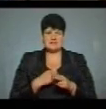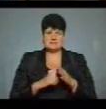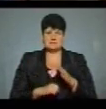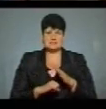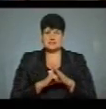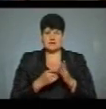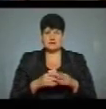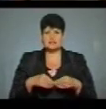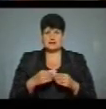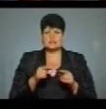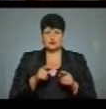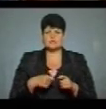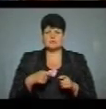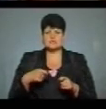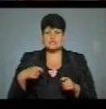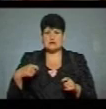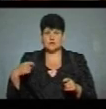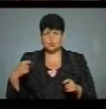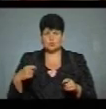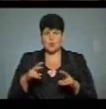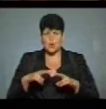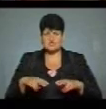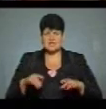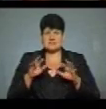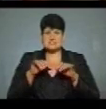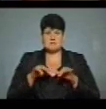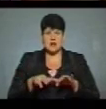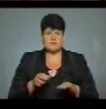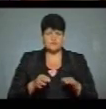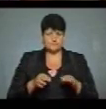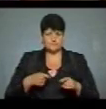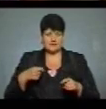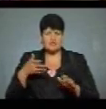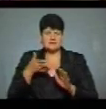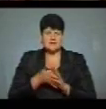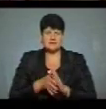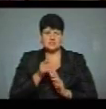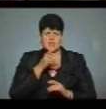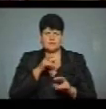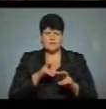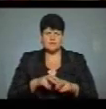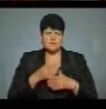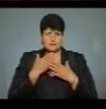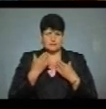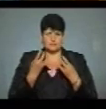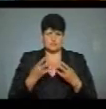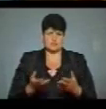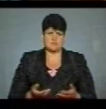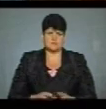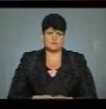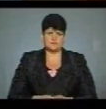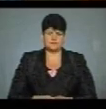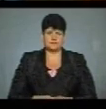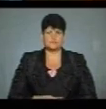з єдиною метою – затягнути судовий розгляд справи, а тому витрачати час на їх аналіз немає потреби.